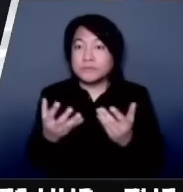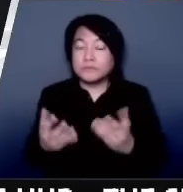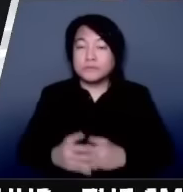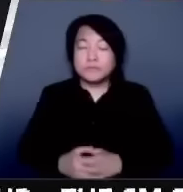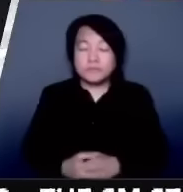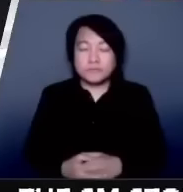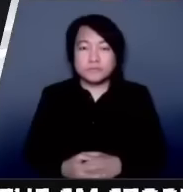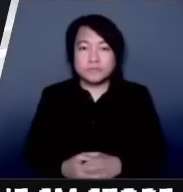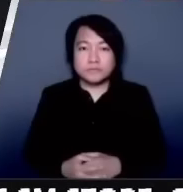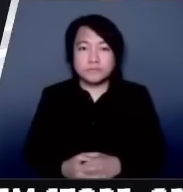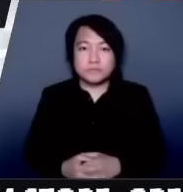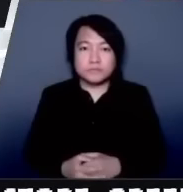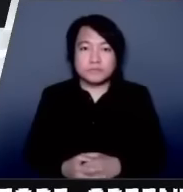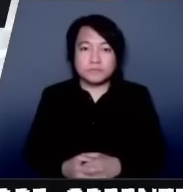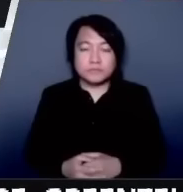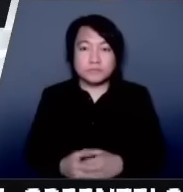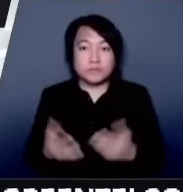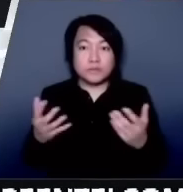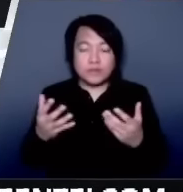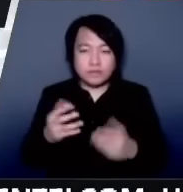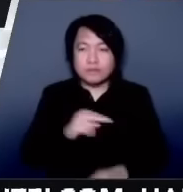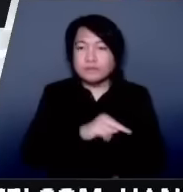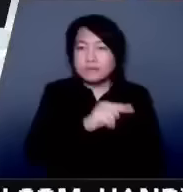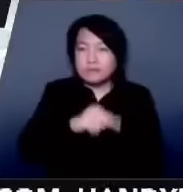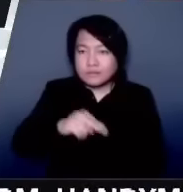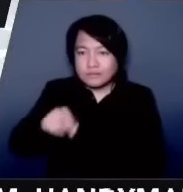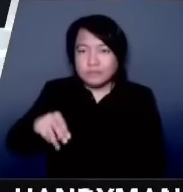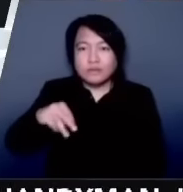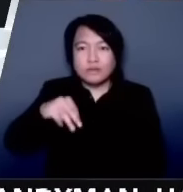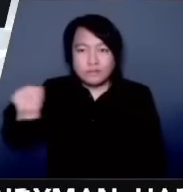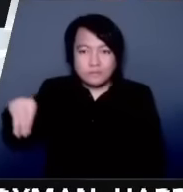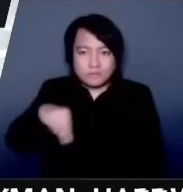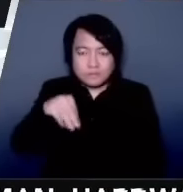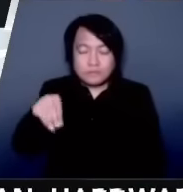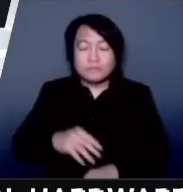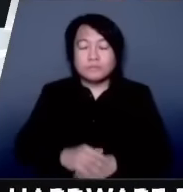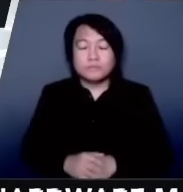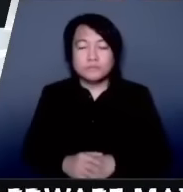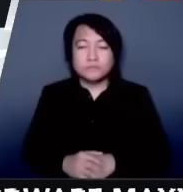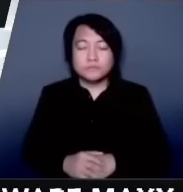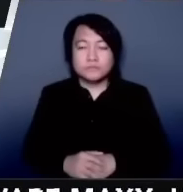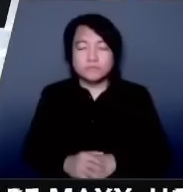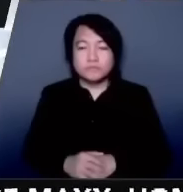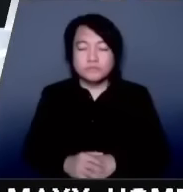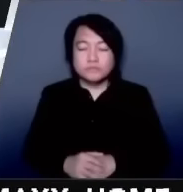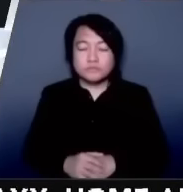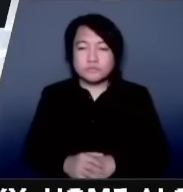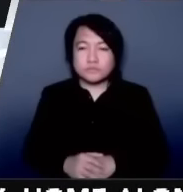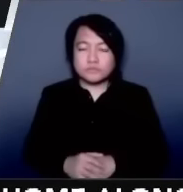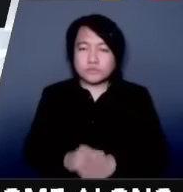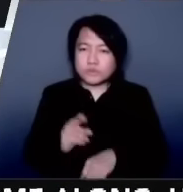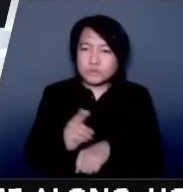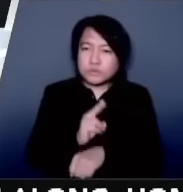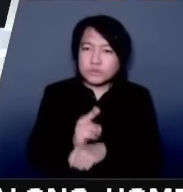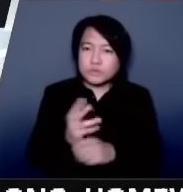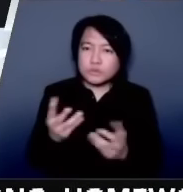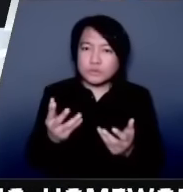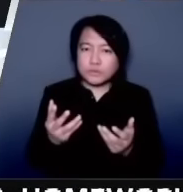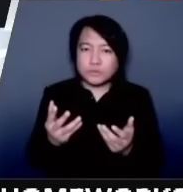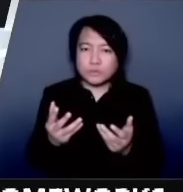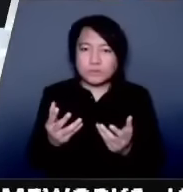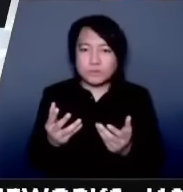Navotas at Malabon. At ang ginagamit nila na kasangkapan, itong minor de edad